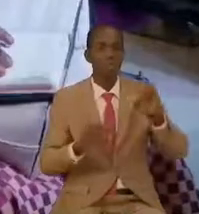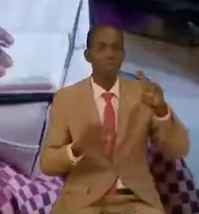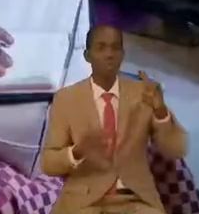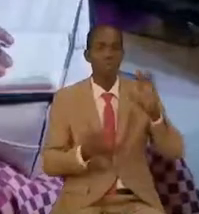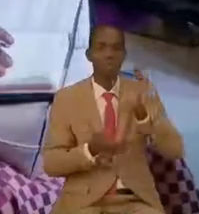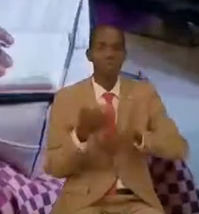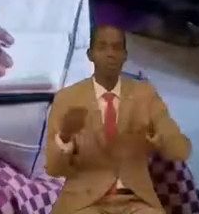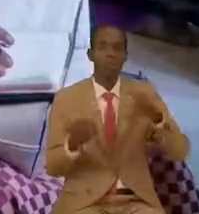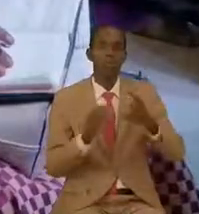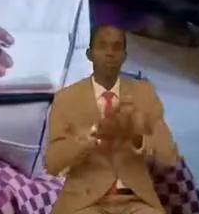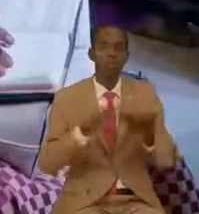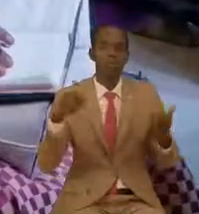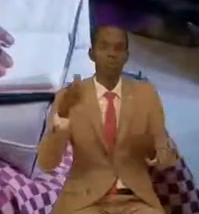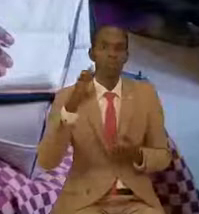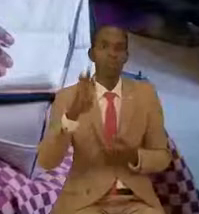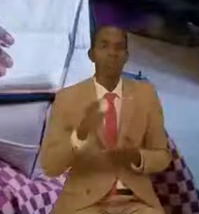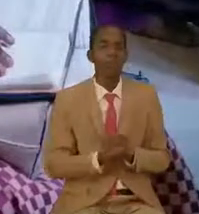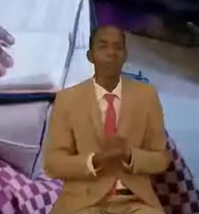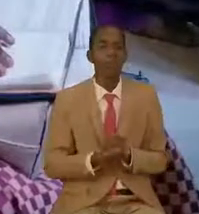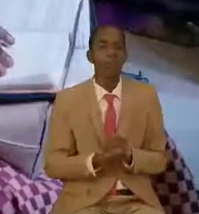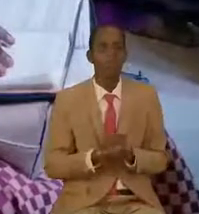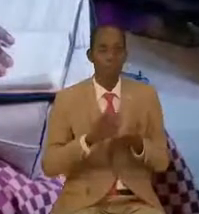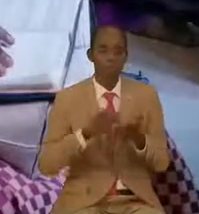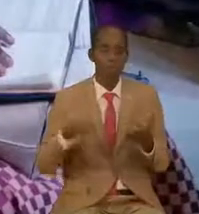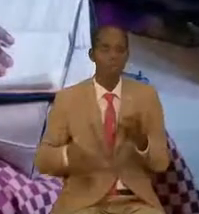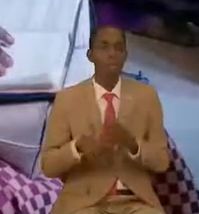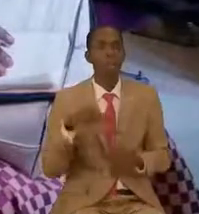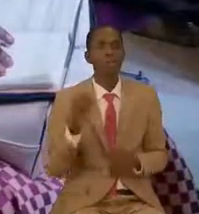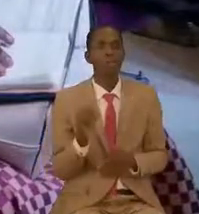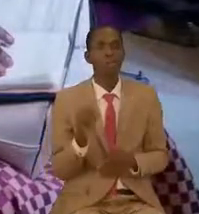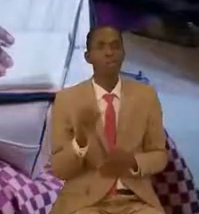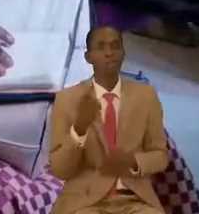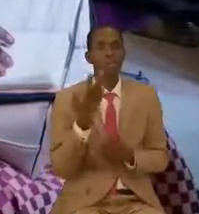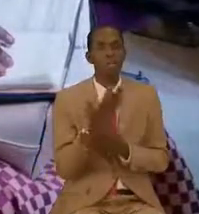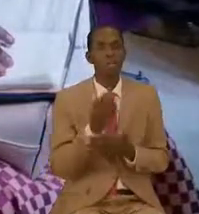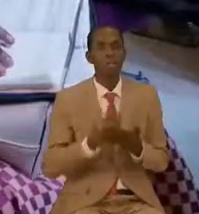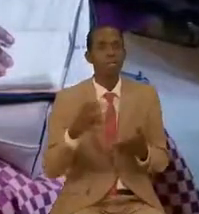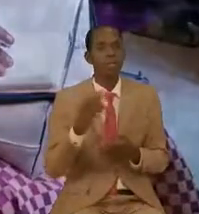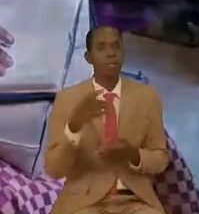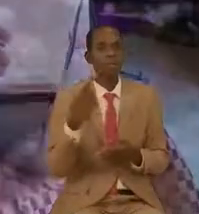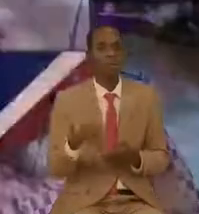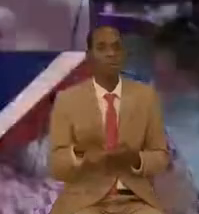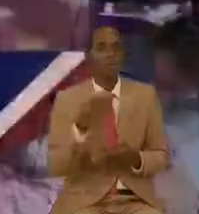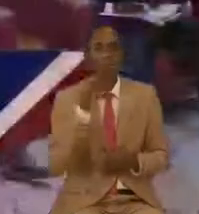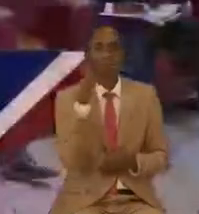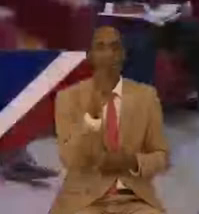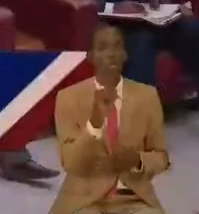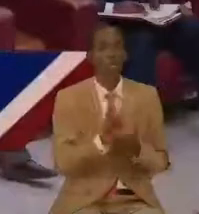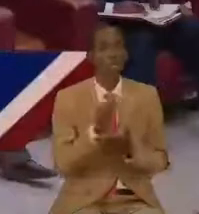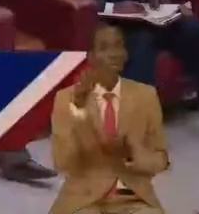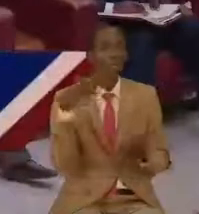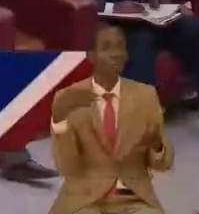Colossiens 2, verset 14. Il a effacé l'acte dont